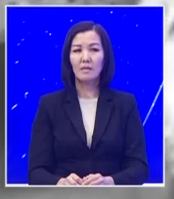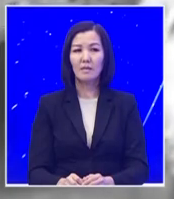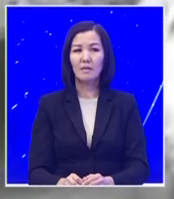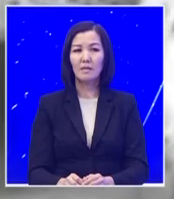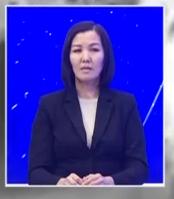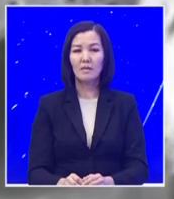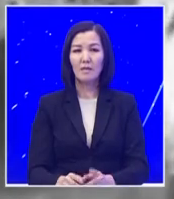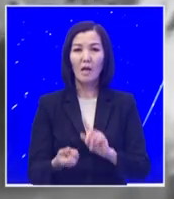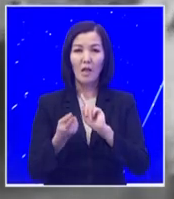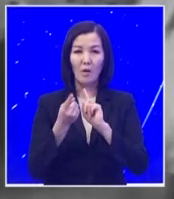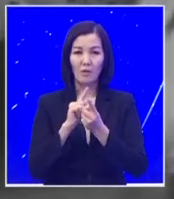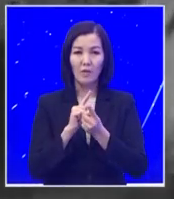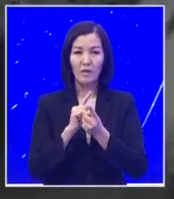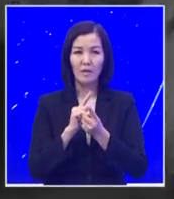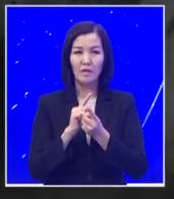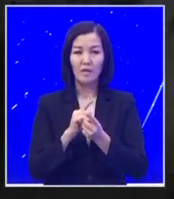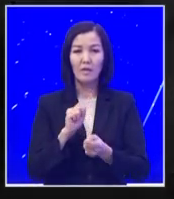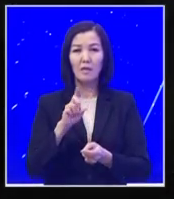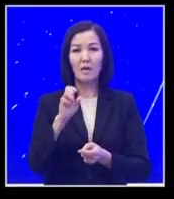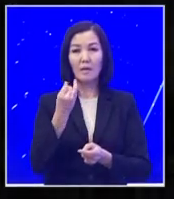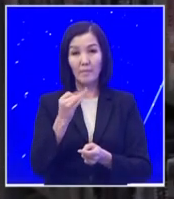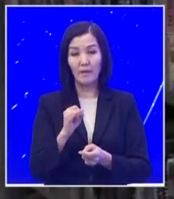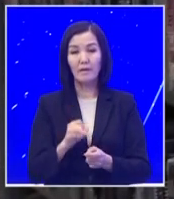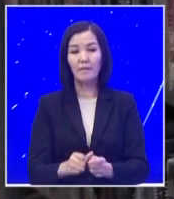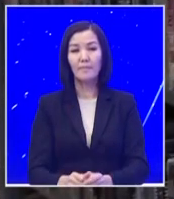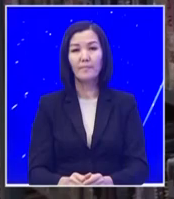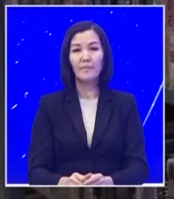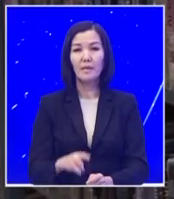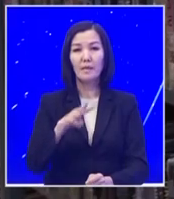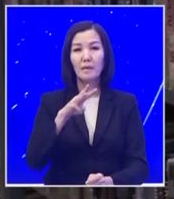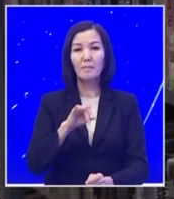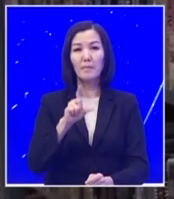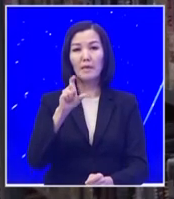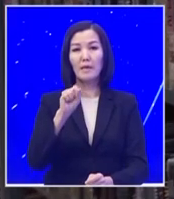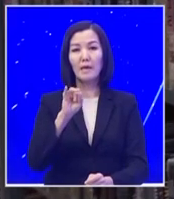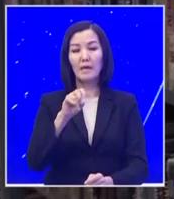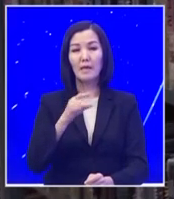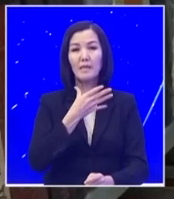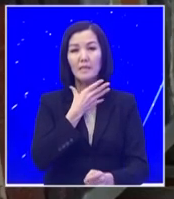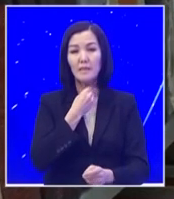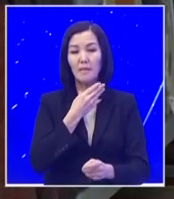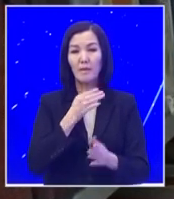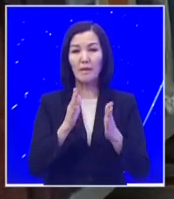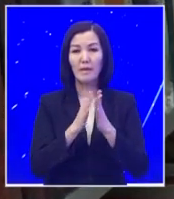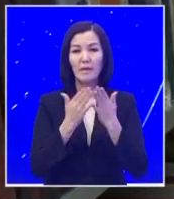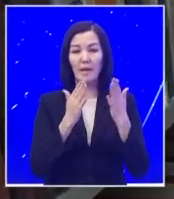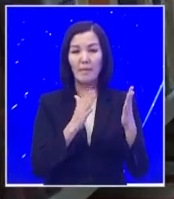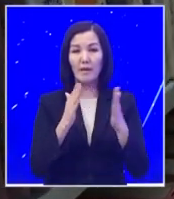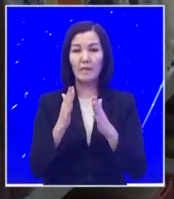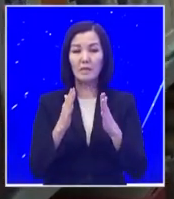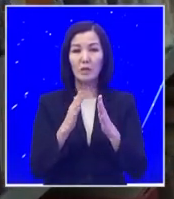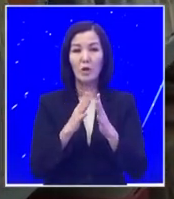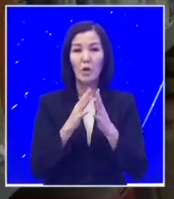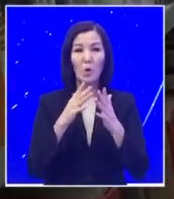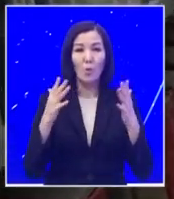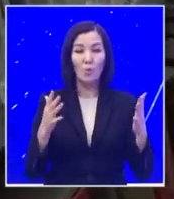Ал аударған Абай. Михаэлис Долгополовтар Семей кітапханасы қорының молаюына үлес қосты.